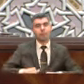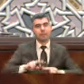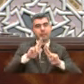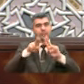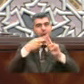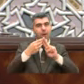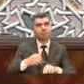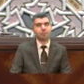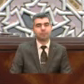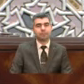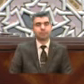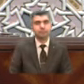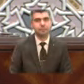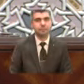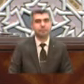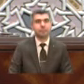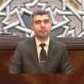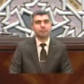الوزير.